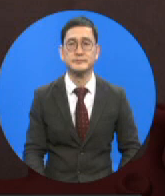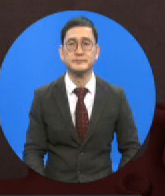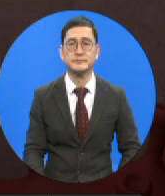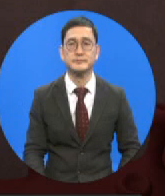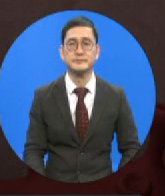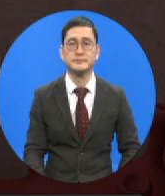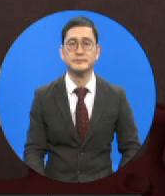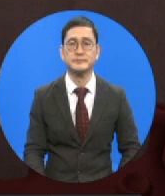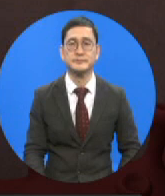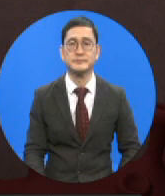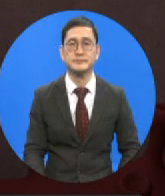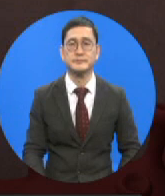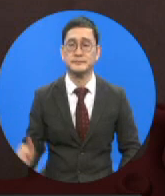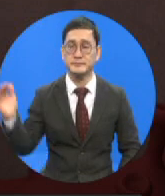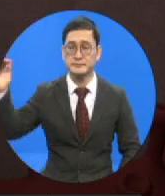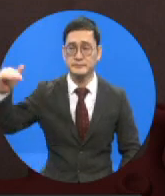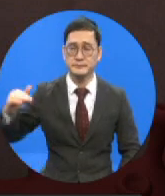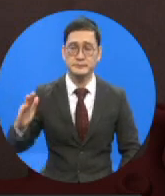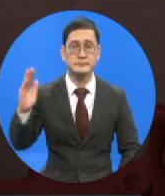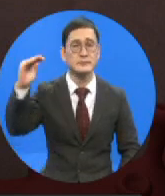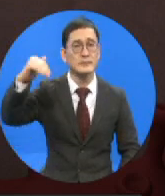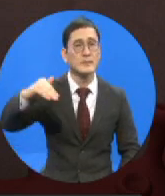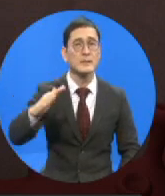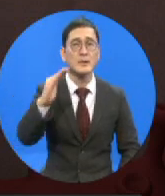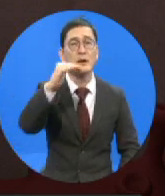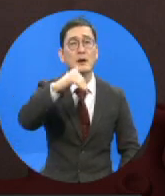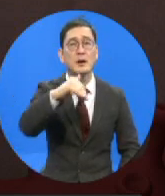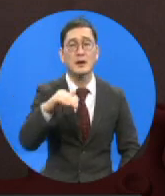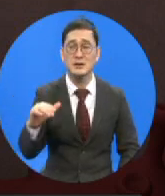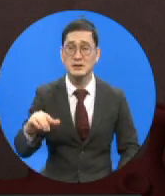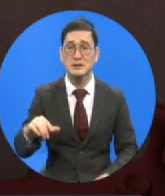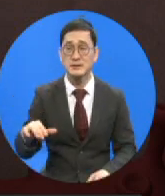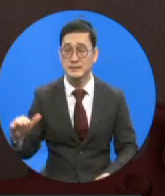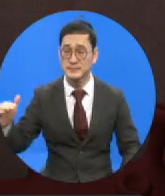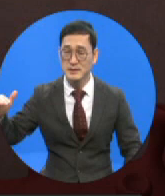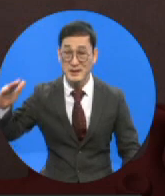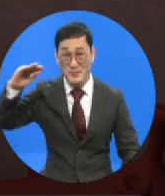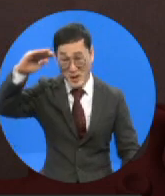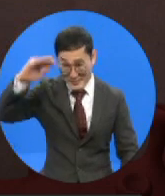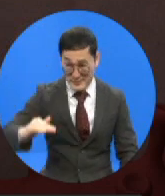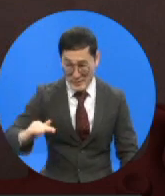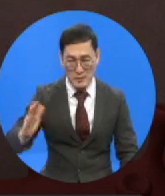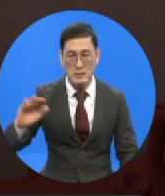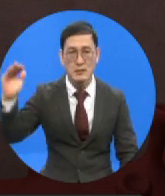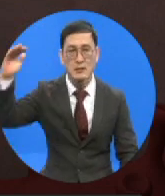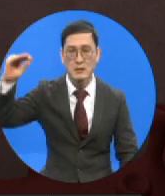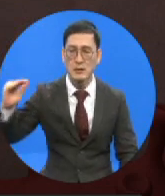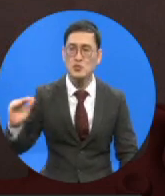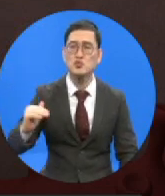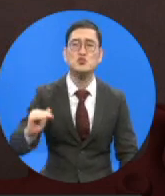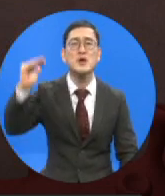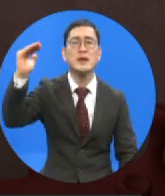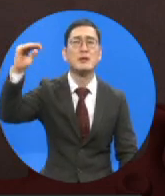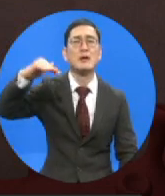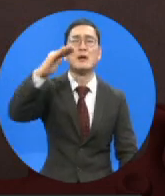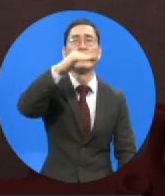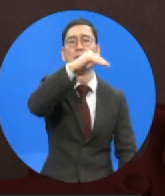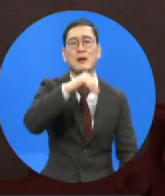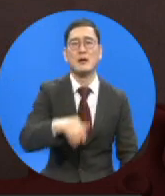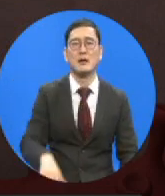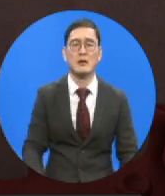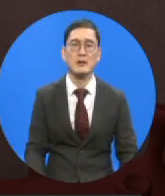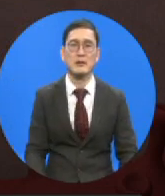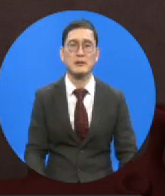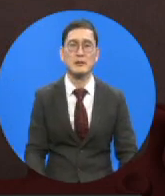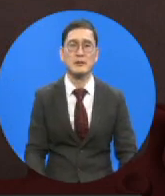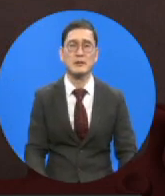보기도 어려운 상황이 전체적인 추세를 보면 아직도 증가 추세이기 때문에 또 오늘이 화요일이지만 수, 목, 금 하면서 좀 더